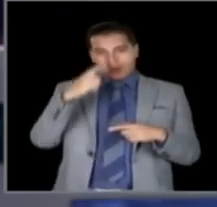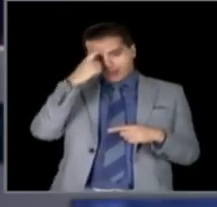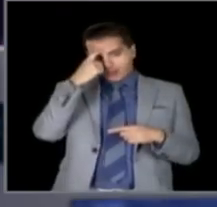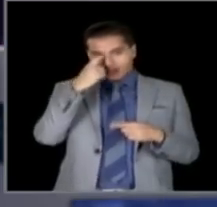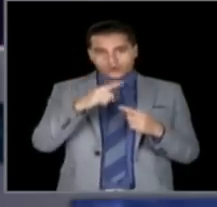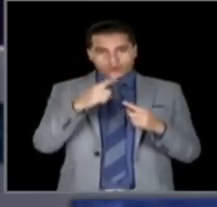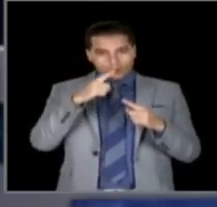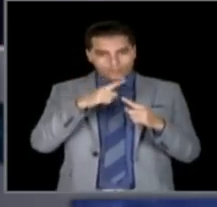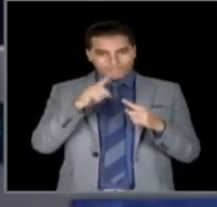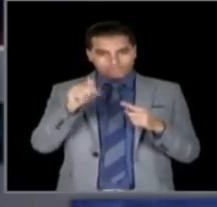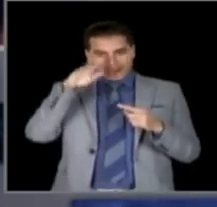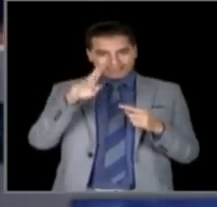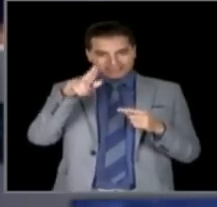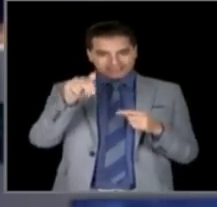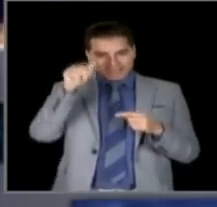أخرى، فما هي؟